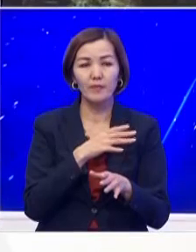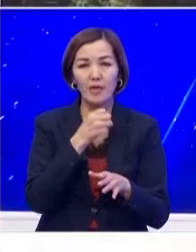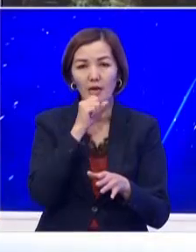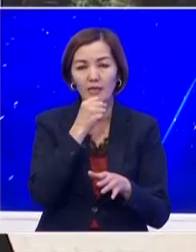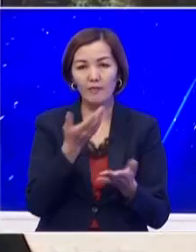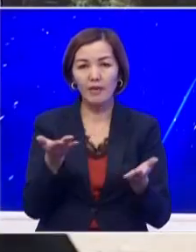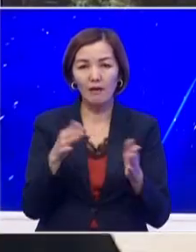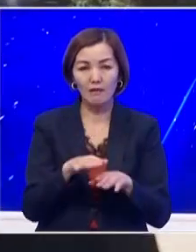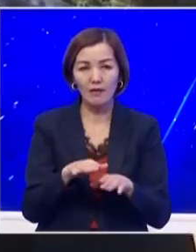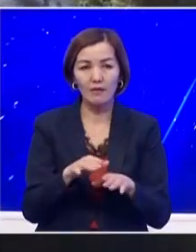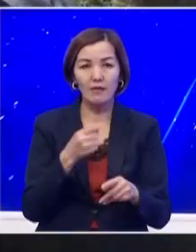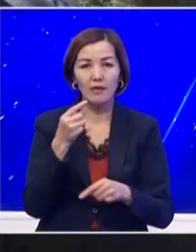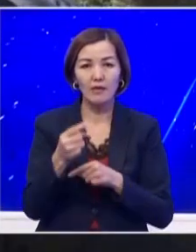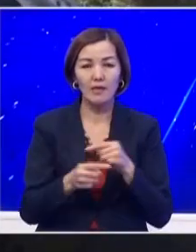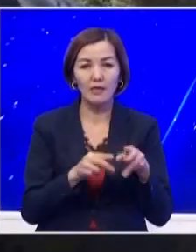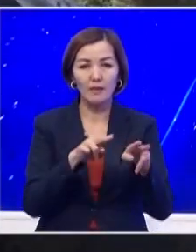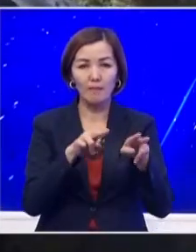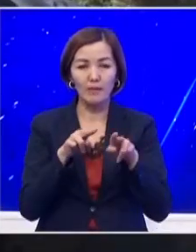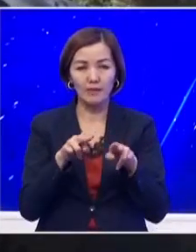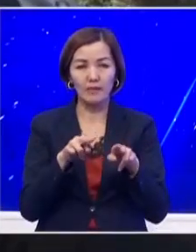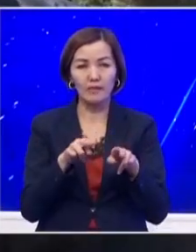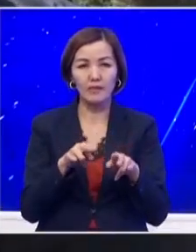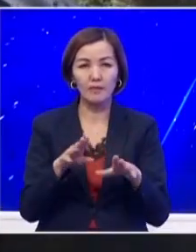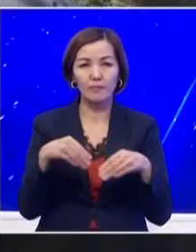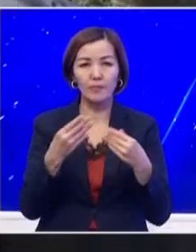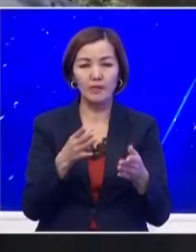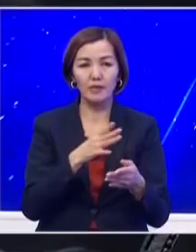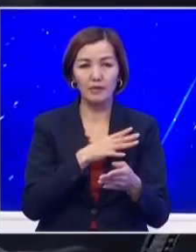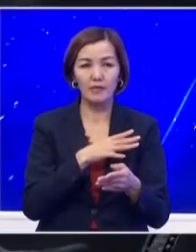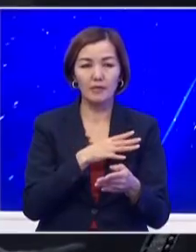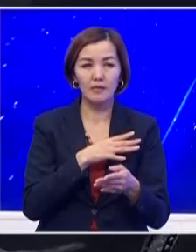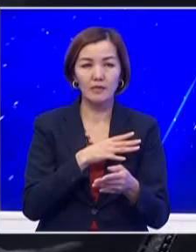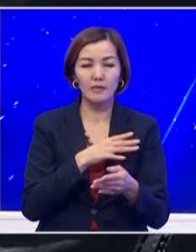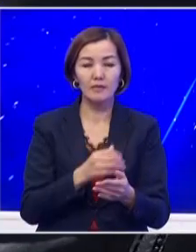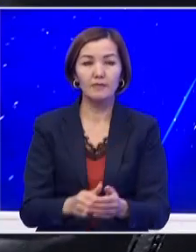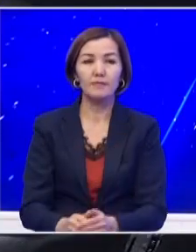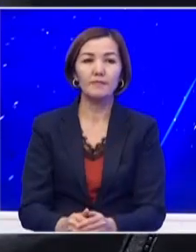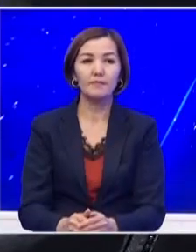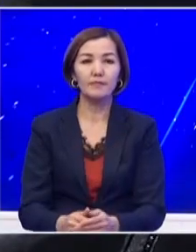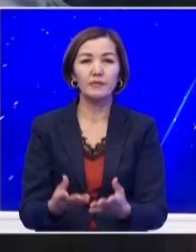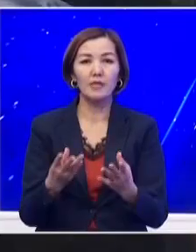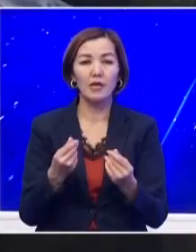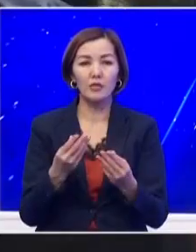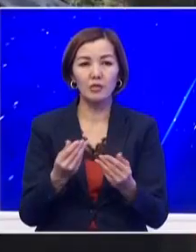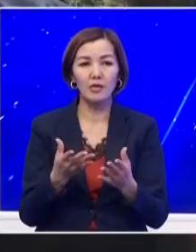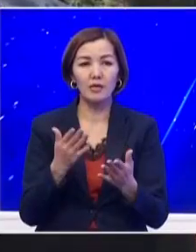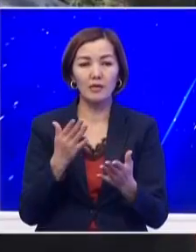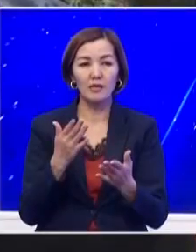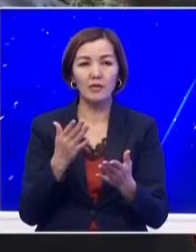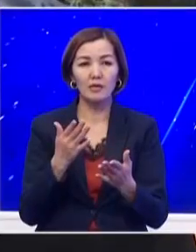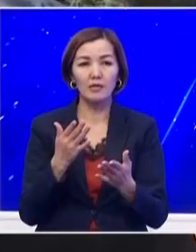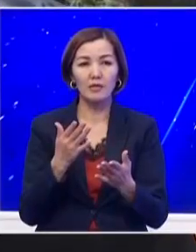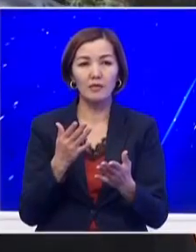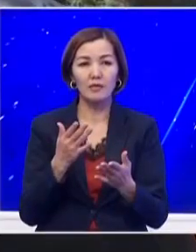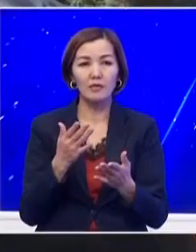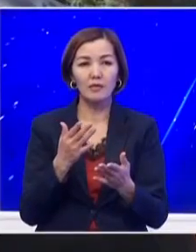қалған мылтығымызды әкеп тапсырып өткізейін деп әкеп тұрып, қаражат қарастырған жаңа